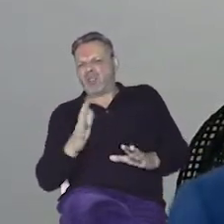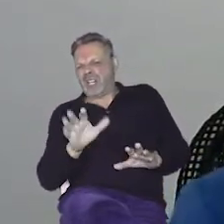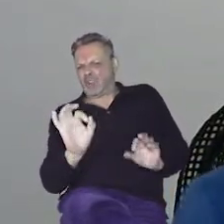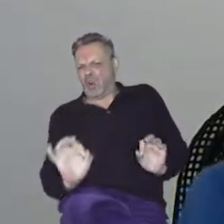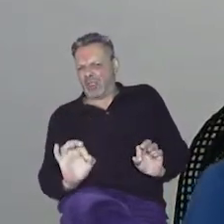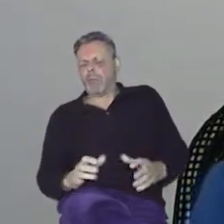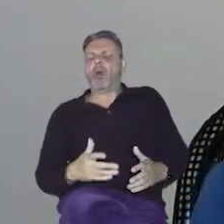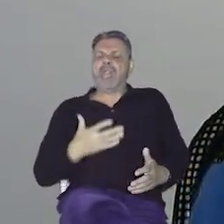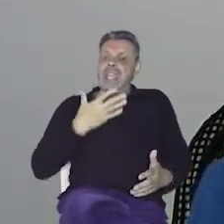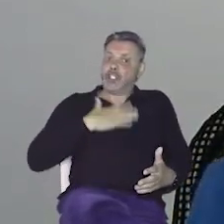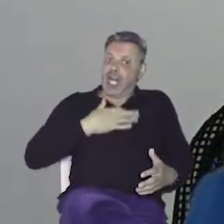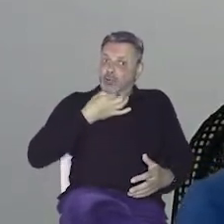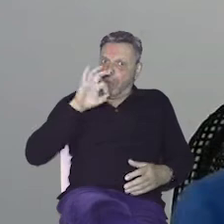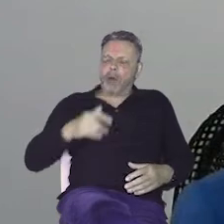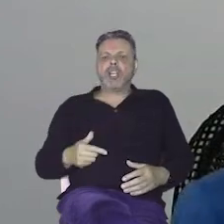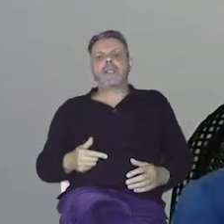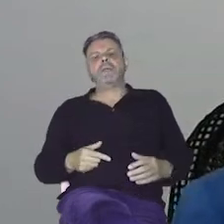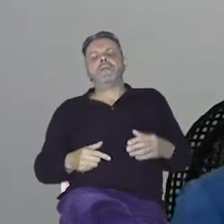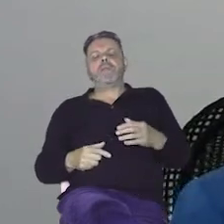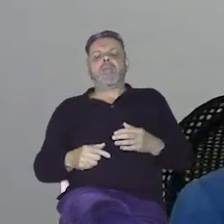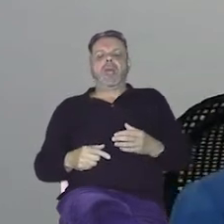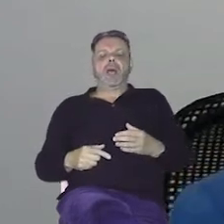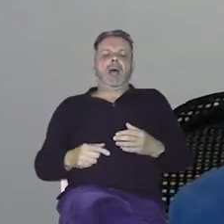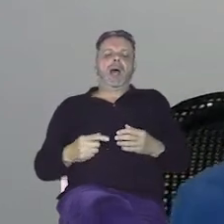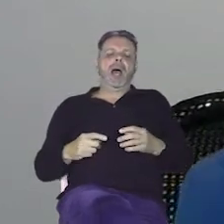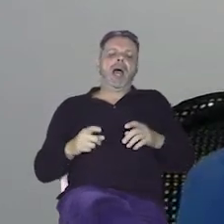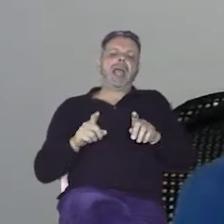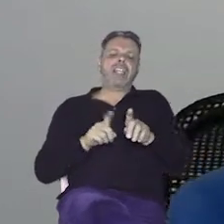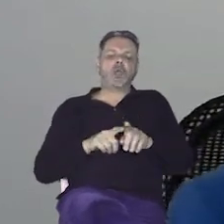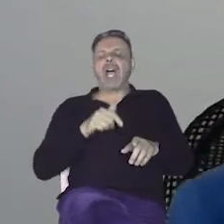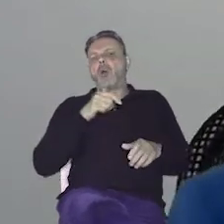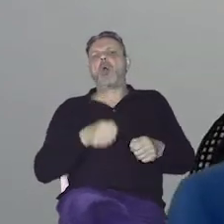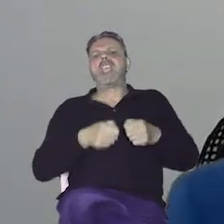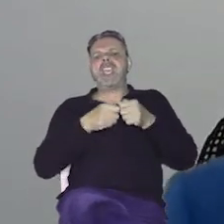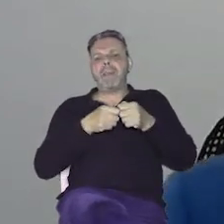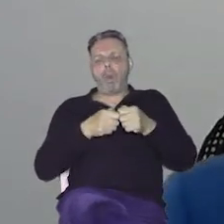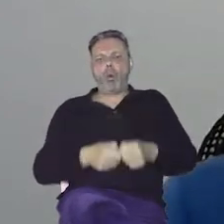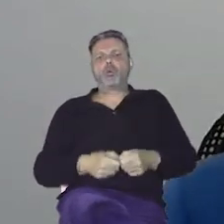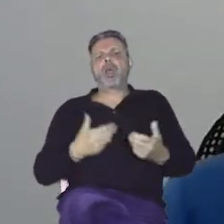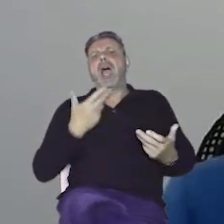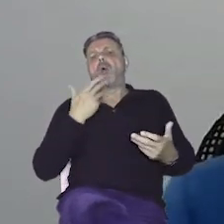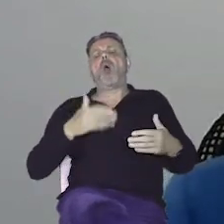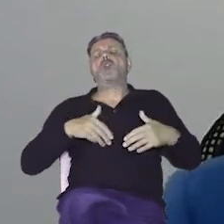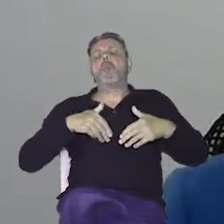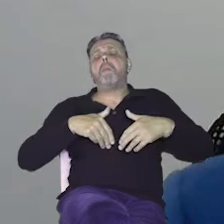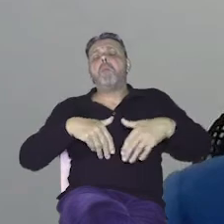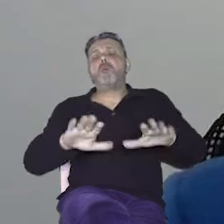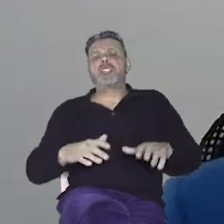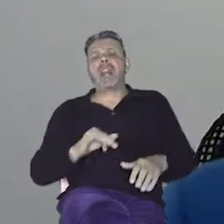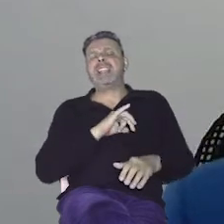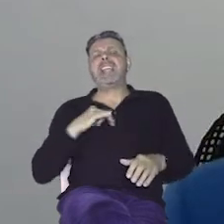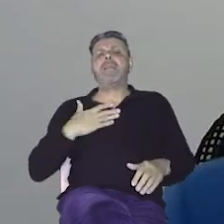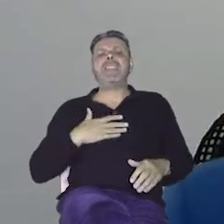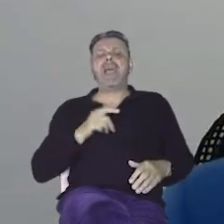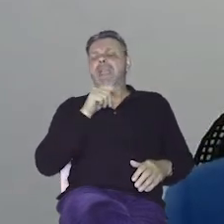željeli poboljšati, ali isto tako znamo i udruga koje su eto tako prepuštene same sebi i